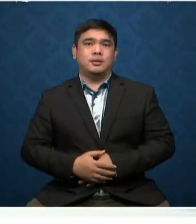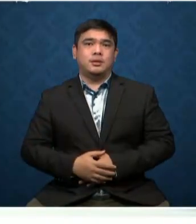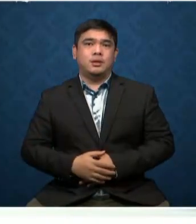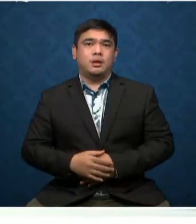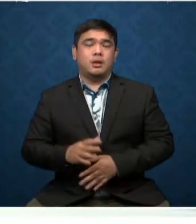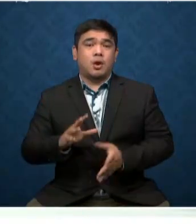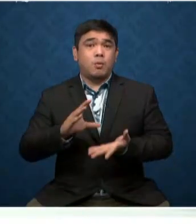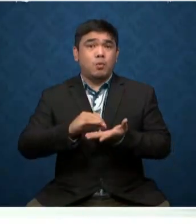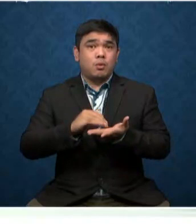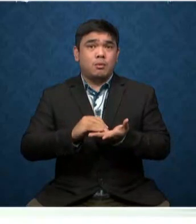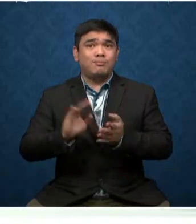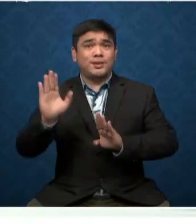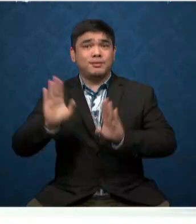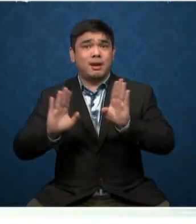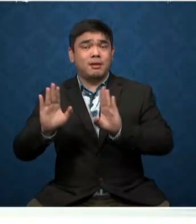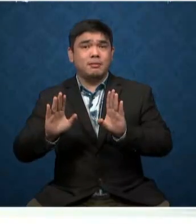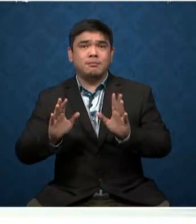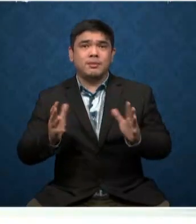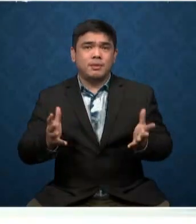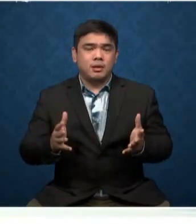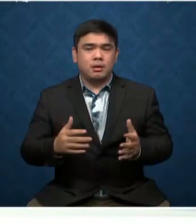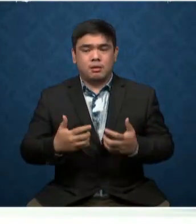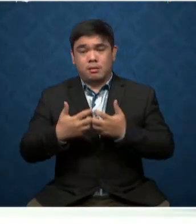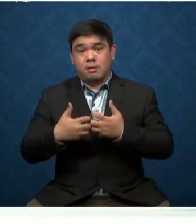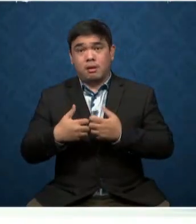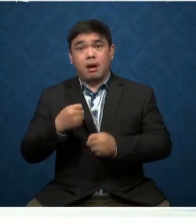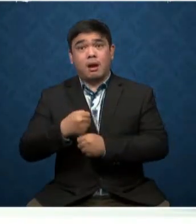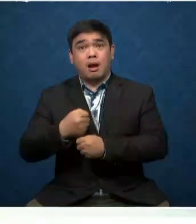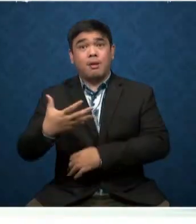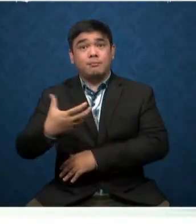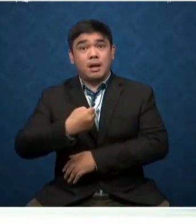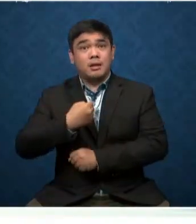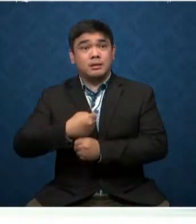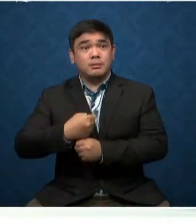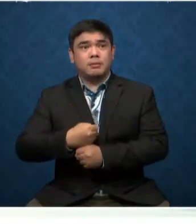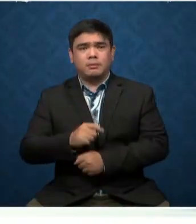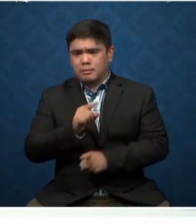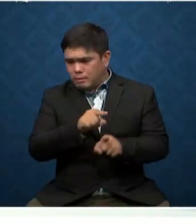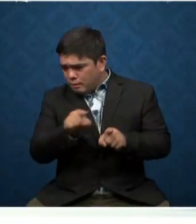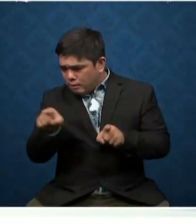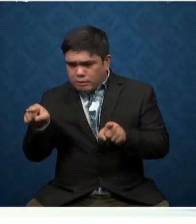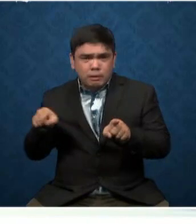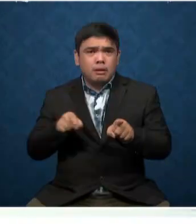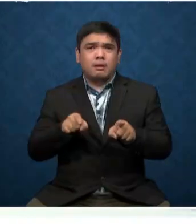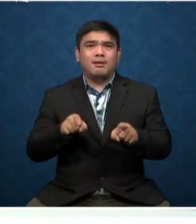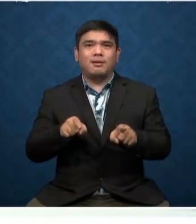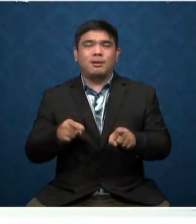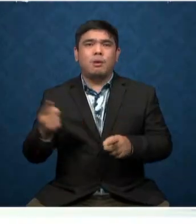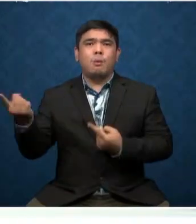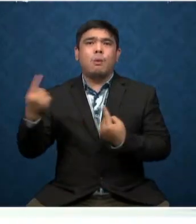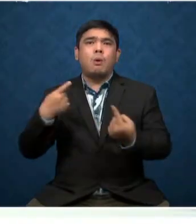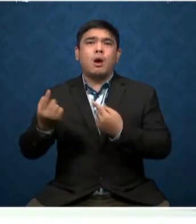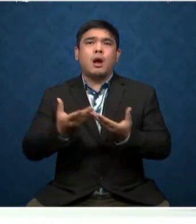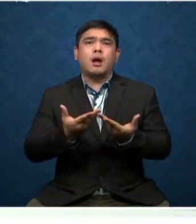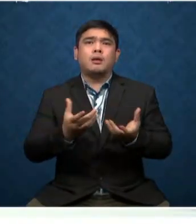ดถอยในทางประชาธิปไตยมีกลไกสืบทอดอำนาจของรัฐประหารสิ่งเหล่านี้เป็นสิ่งที่กล่าวหารัฐธรรมนูญฉ